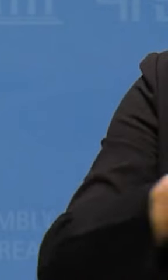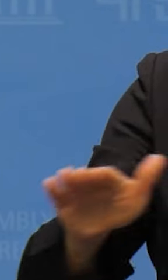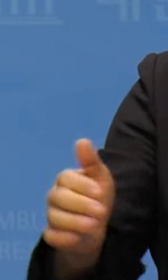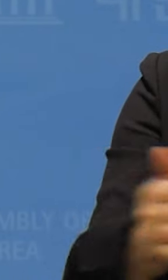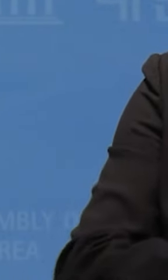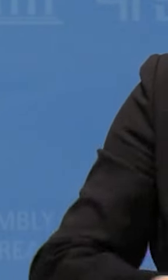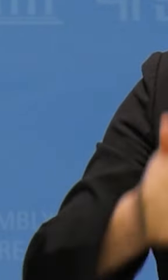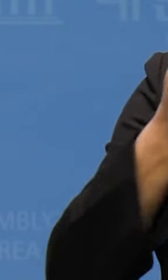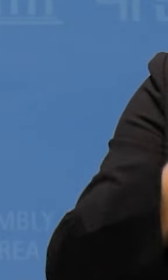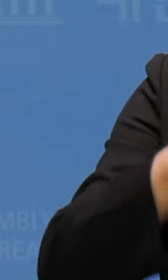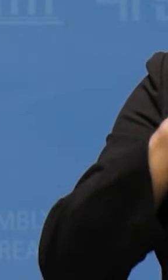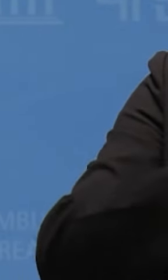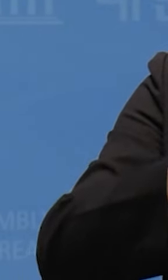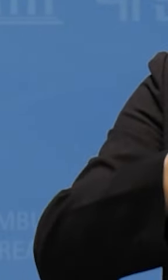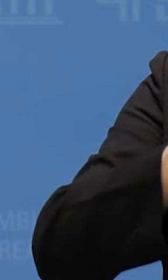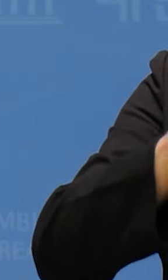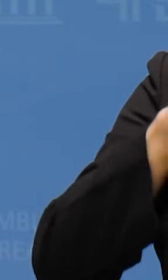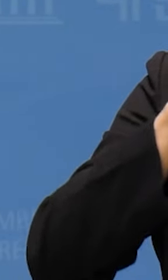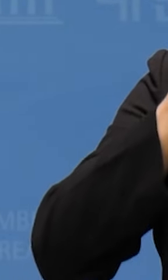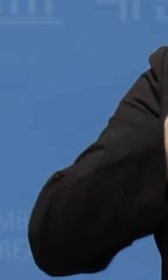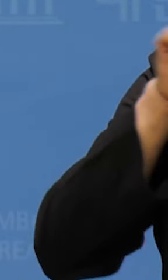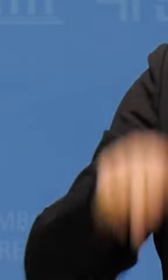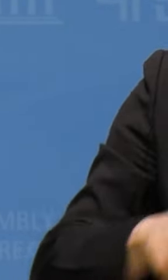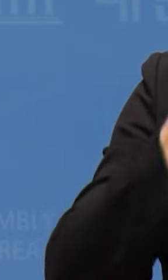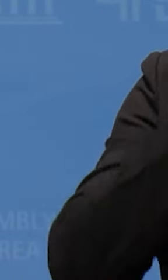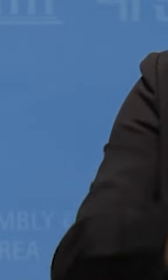했다는 황당무계한 소식이 들려왔습니다.